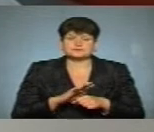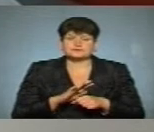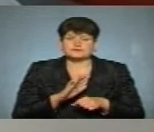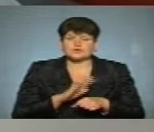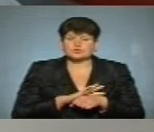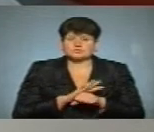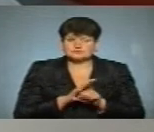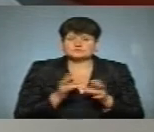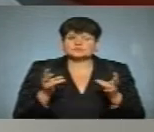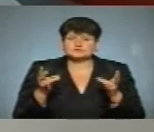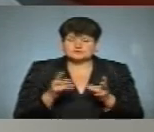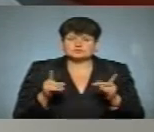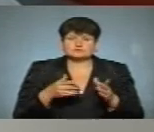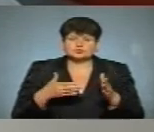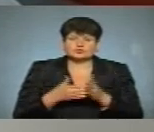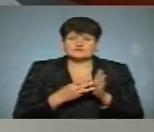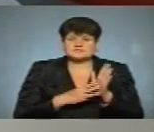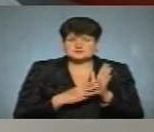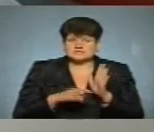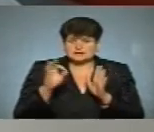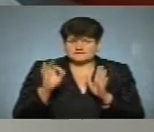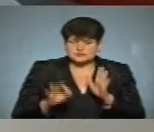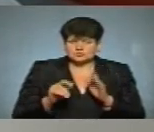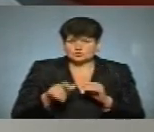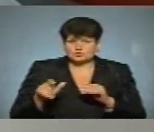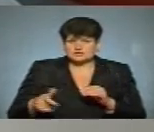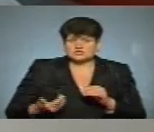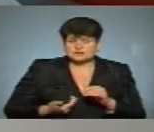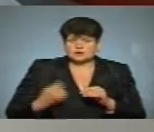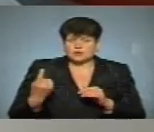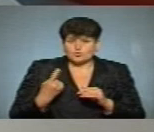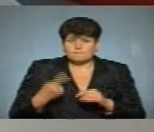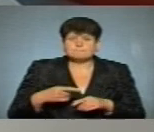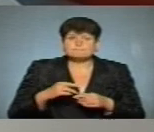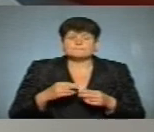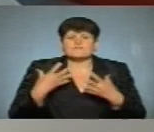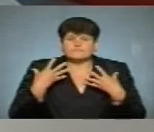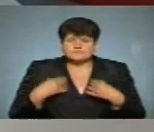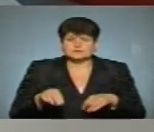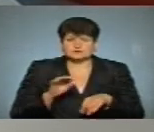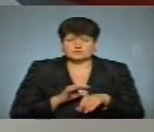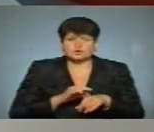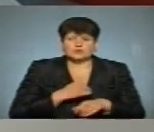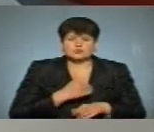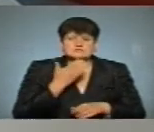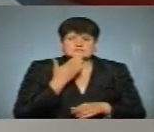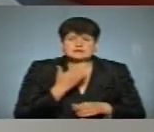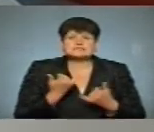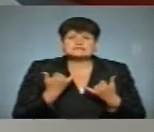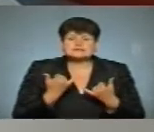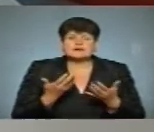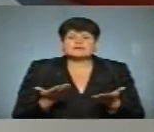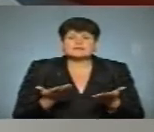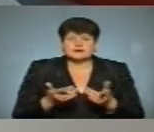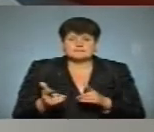коронавірусу, необхідно, щоб до 80% людей, жителів області, зокрема, перехворіли. Тож хочу запитати, яка наразі